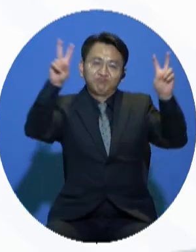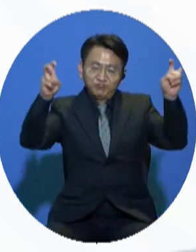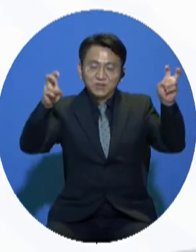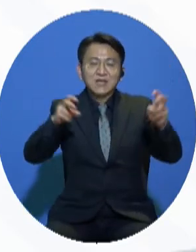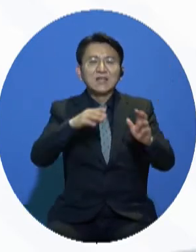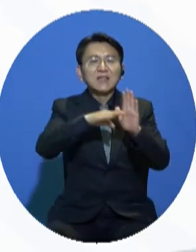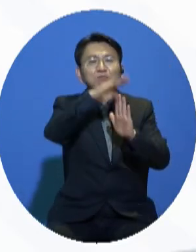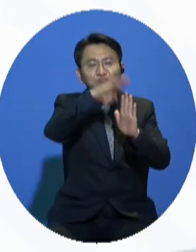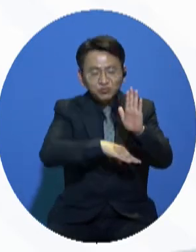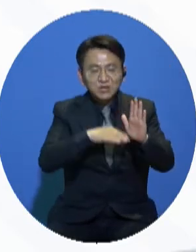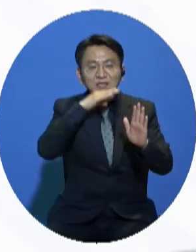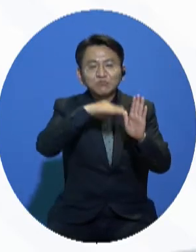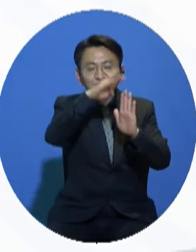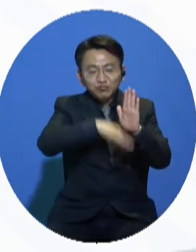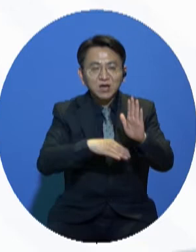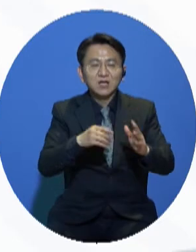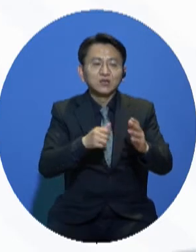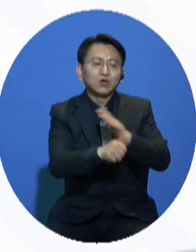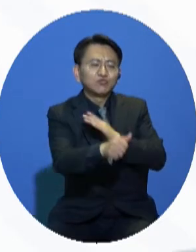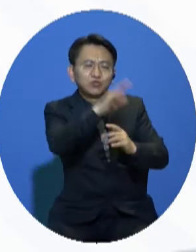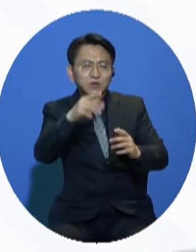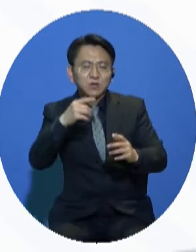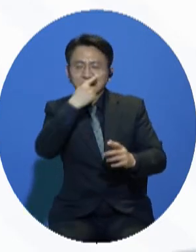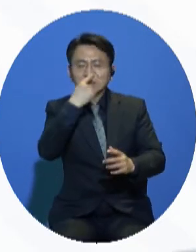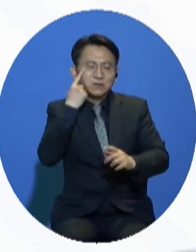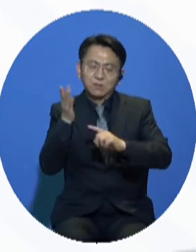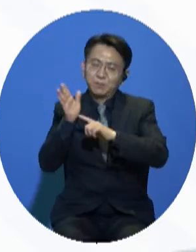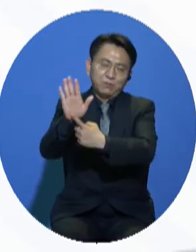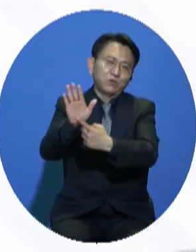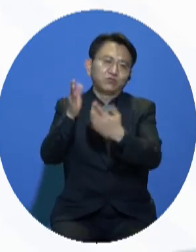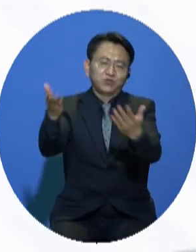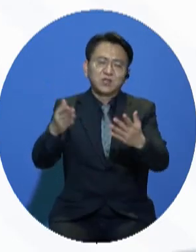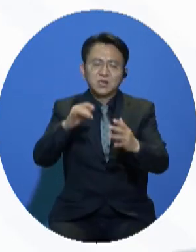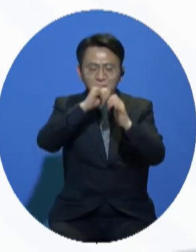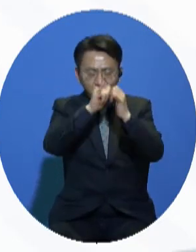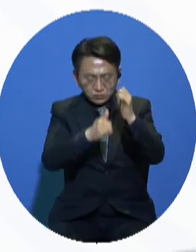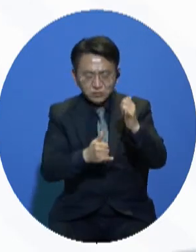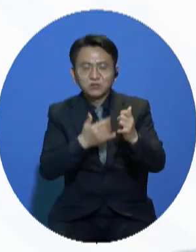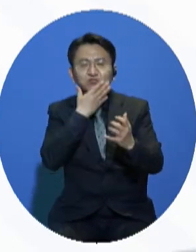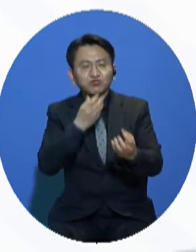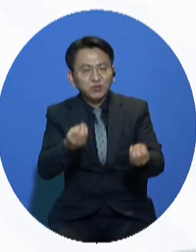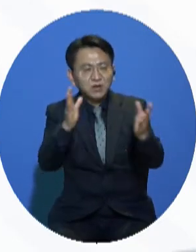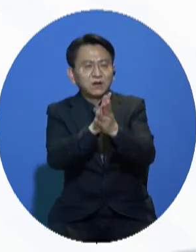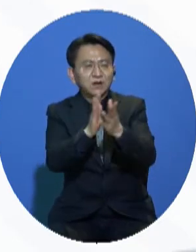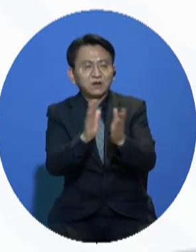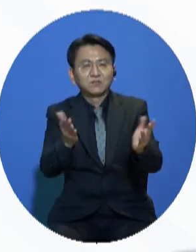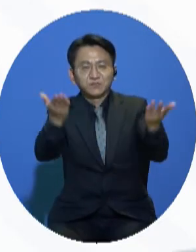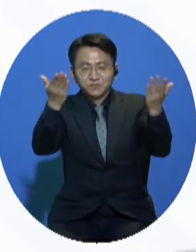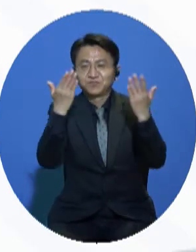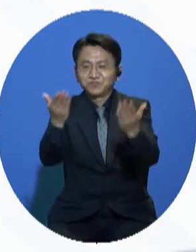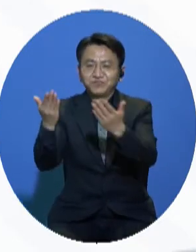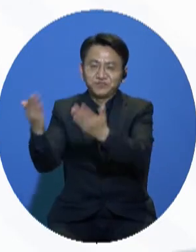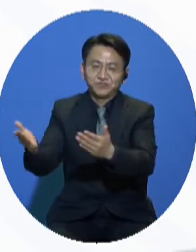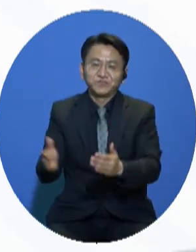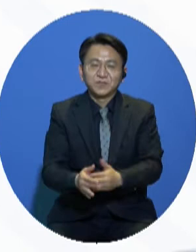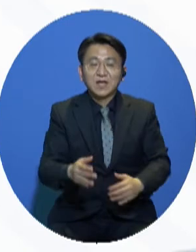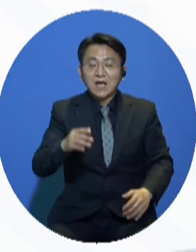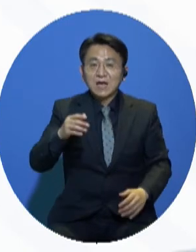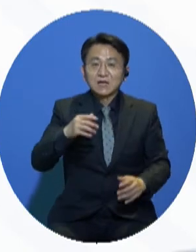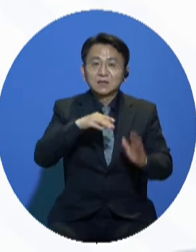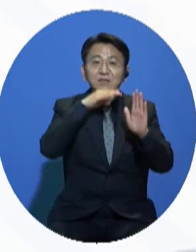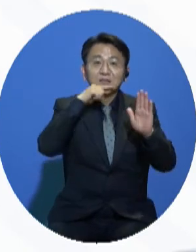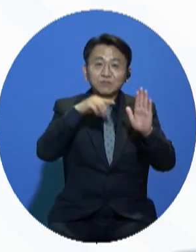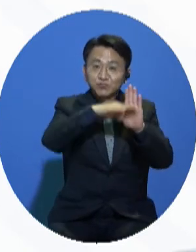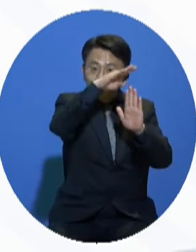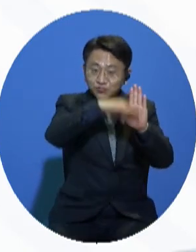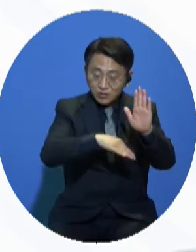몸소 보여주었습니다. 그리고 우리 모두 다 그 역사적인 순간을 같이 축하를 하였습니다. 남북한과 또 아시아 전